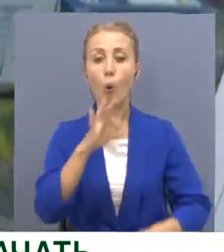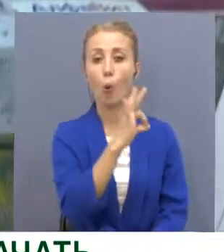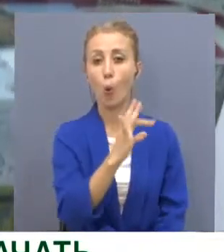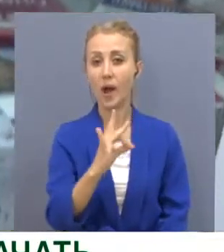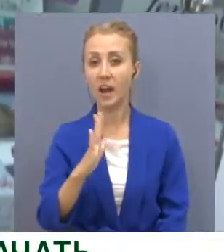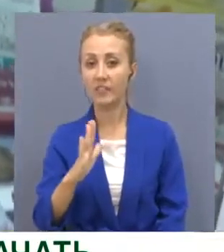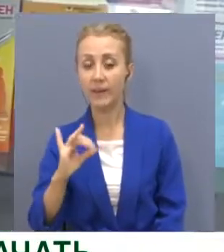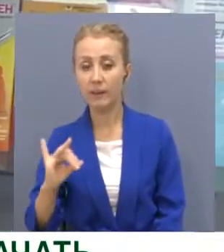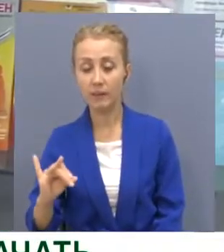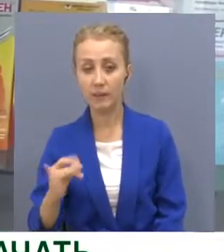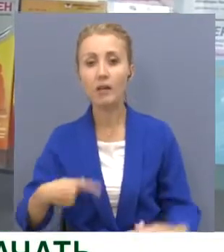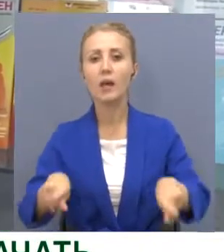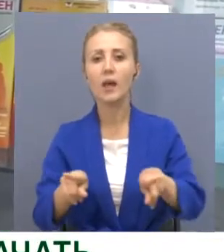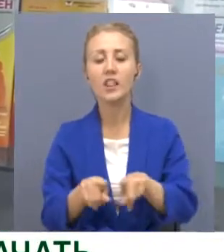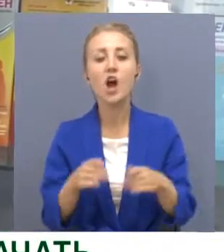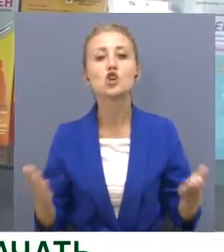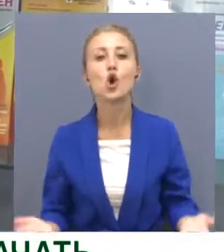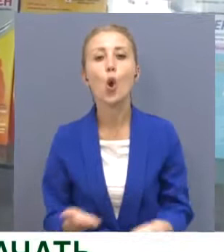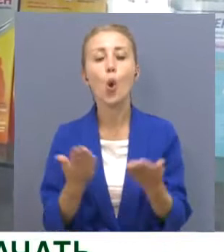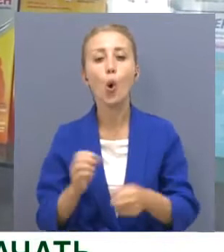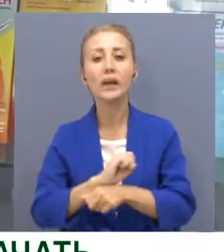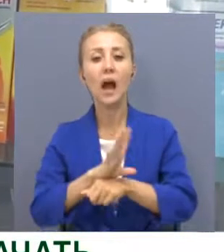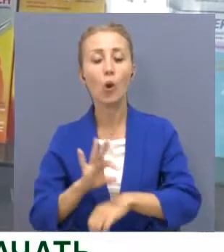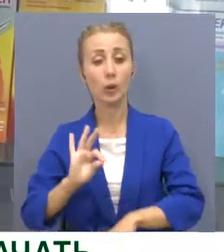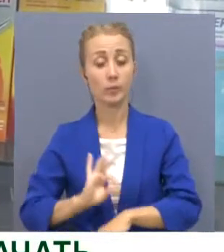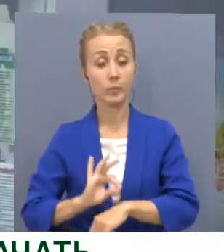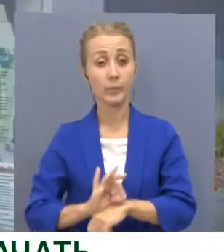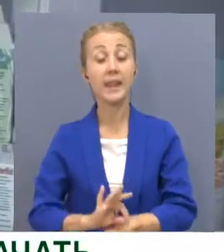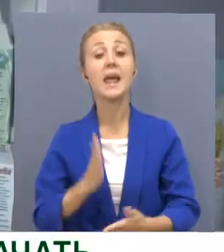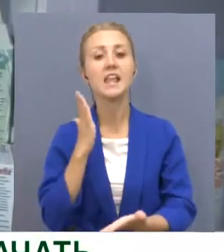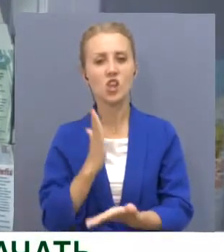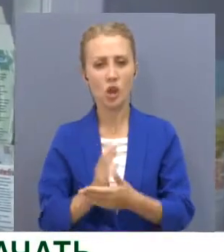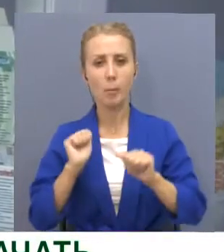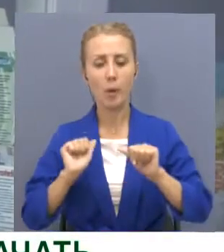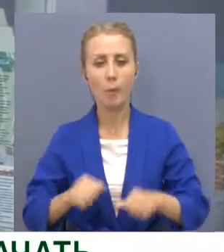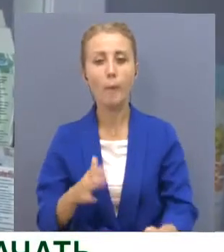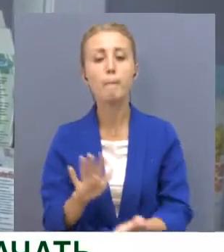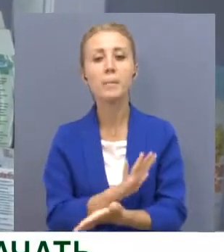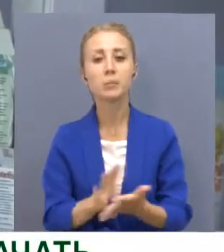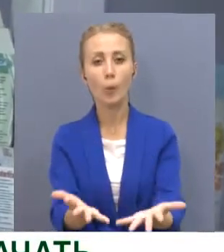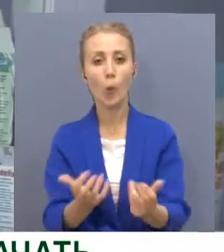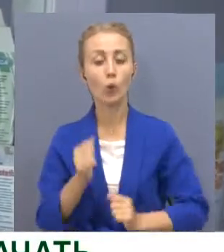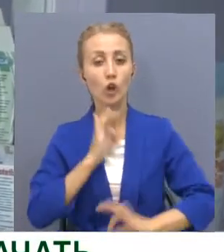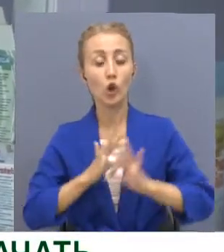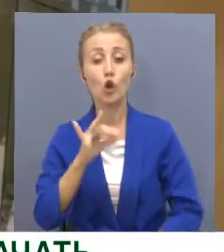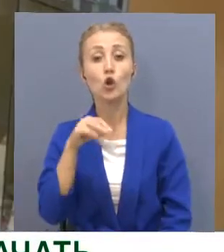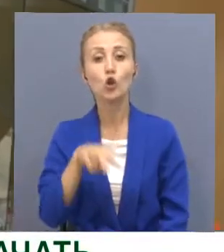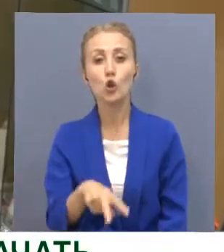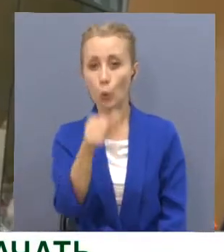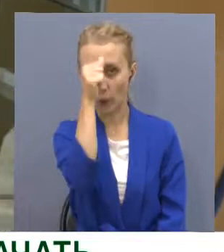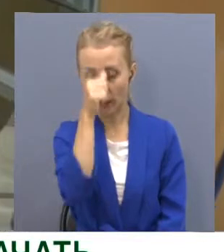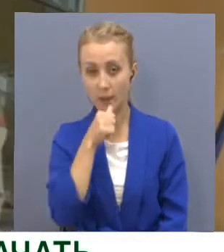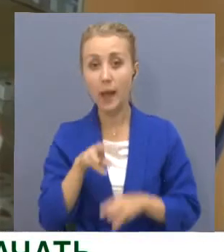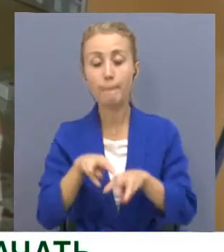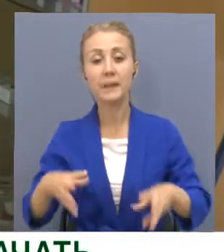респираторных вирусных инфекций, а также легких форм коронавируса имеют право бесплатно получать лекарства. В июле Министерство